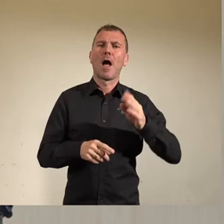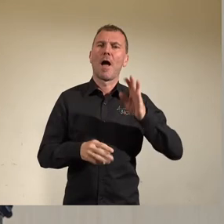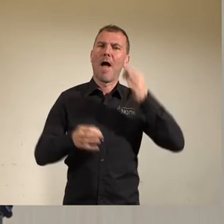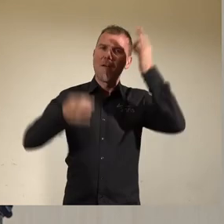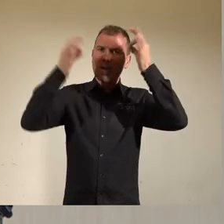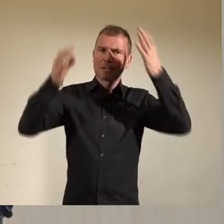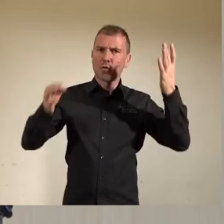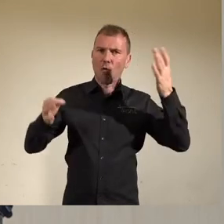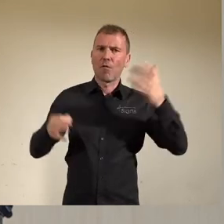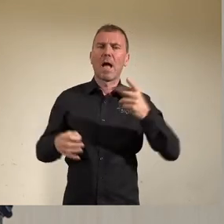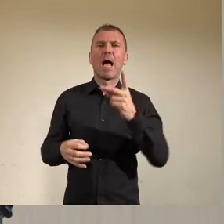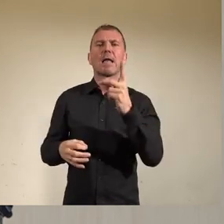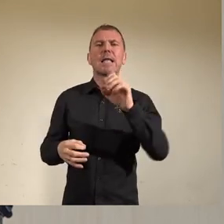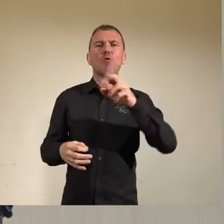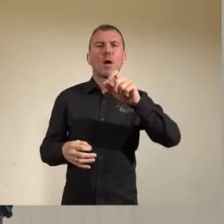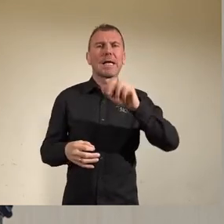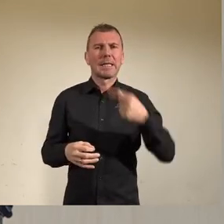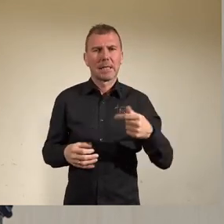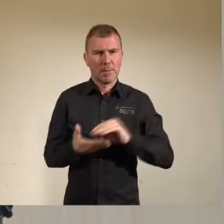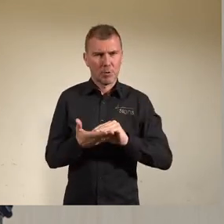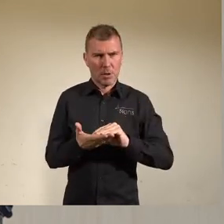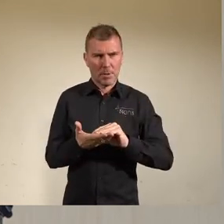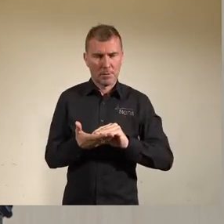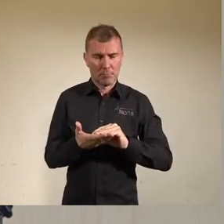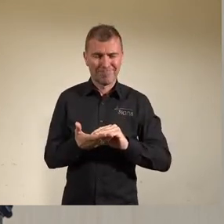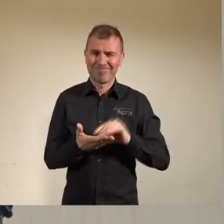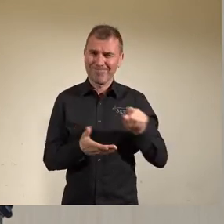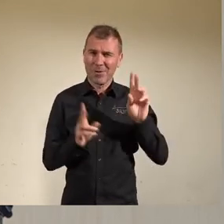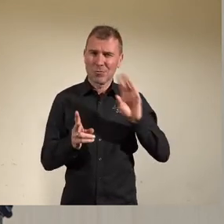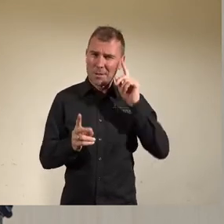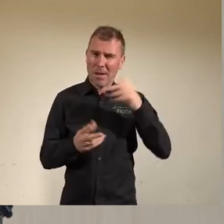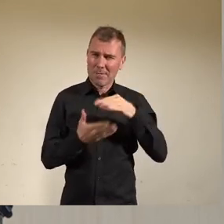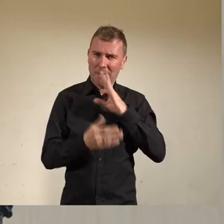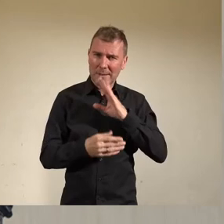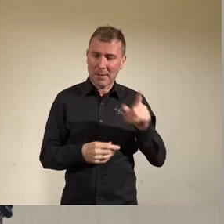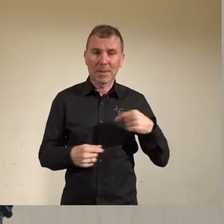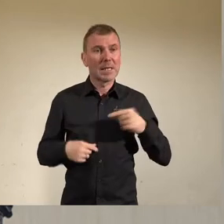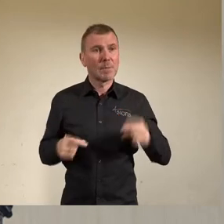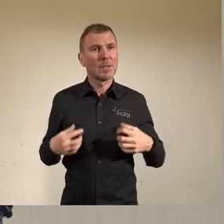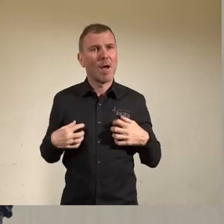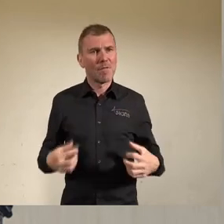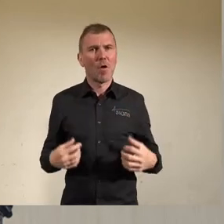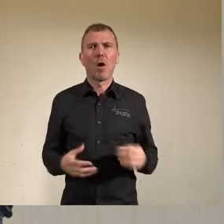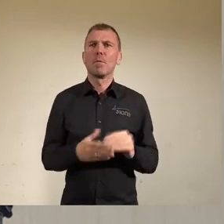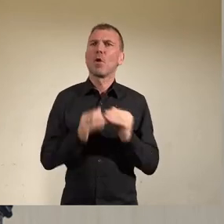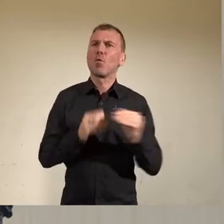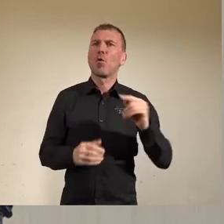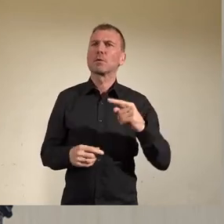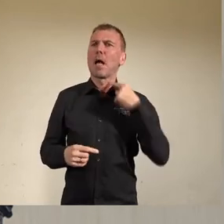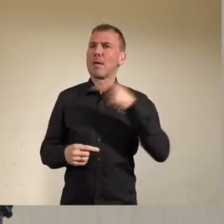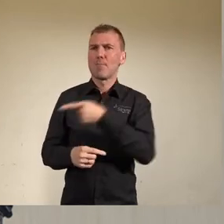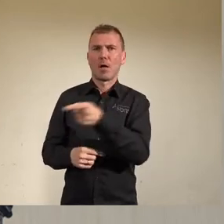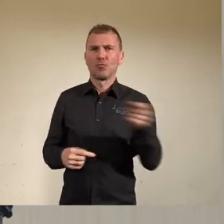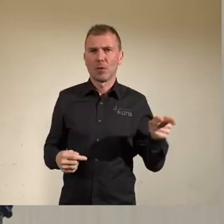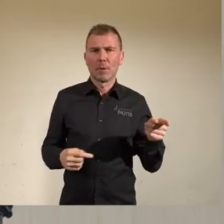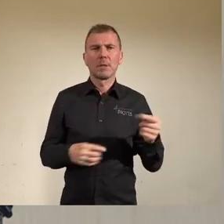Demokrit beschrieben. An anderer Stelle führt der Stadtrat weiter aus: Ich bin froh, dass wir mit großer Mehrheit uns dazu entschlossen